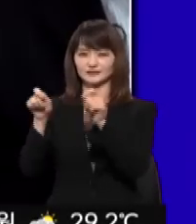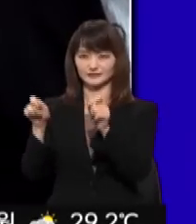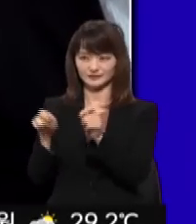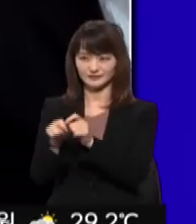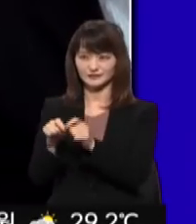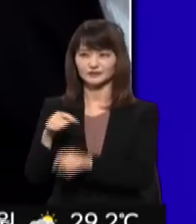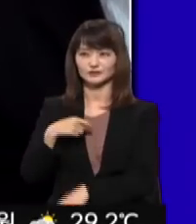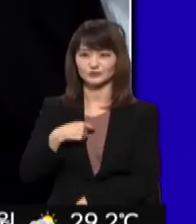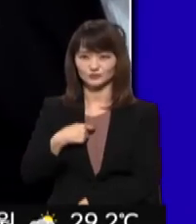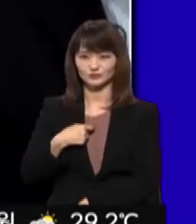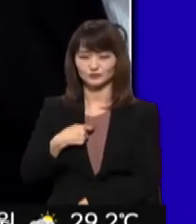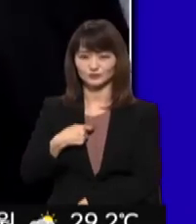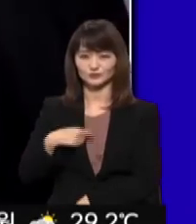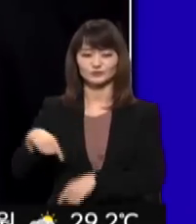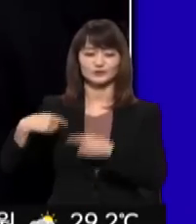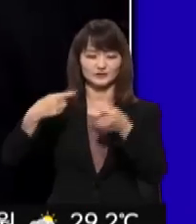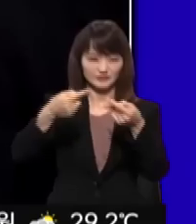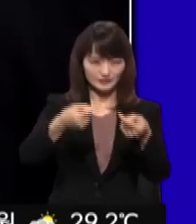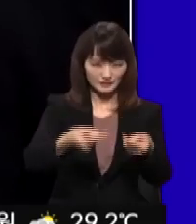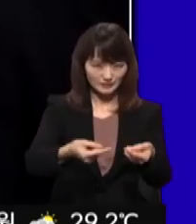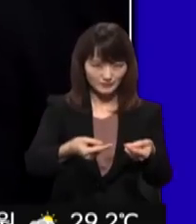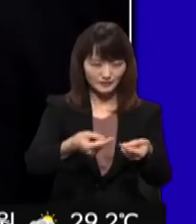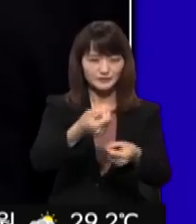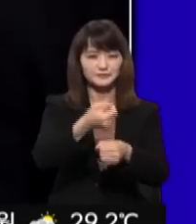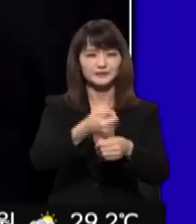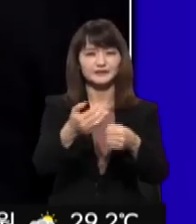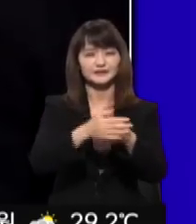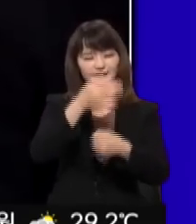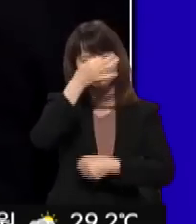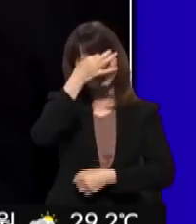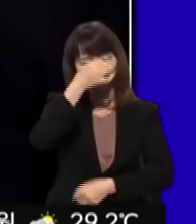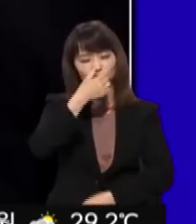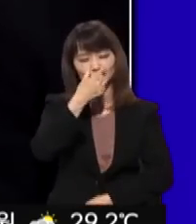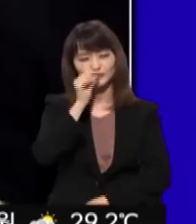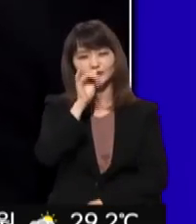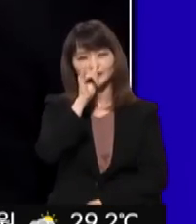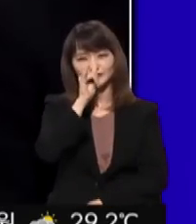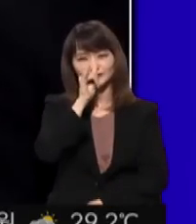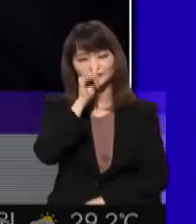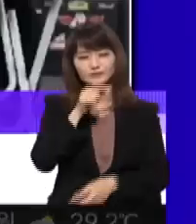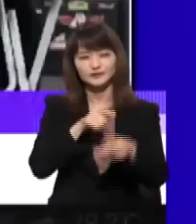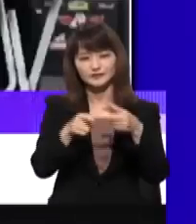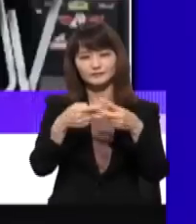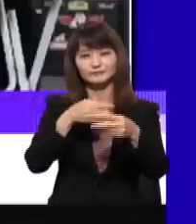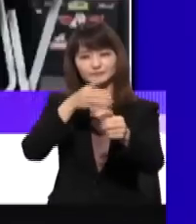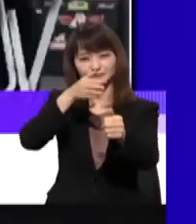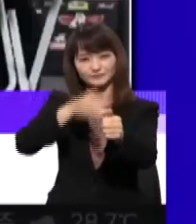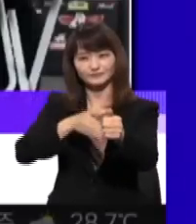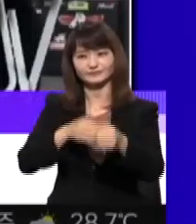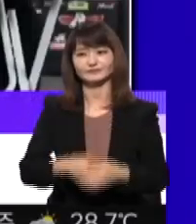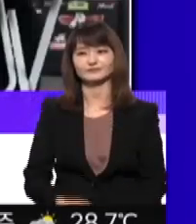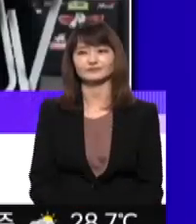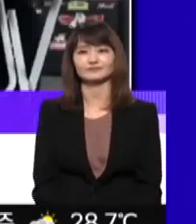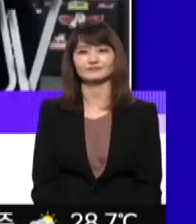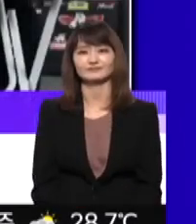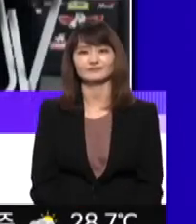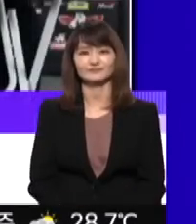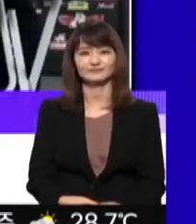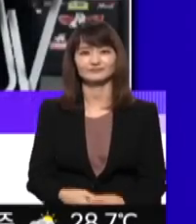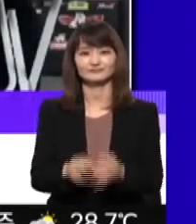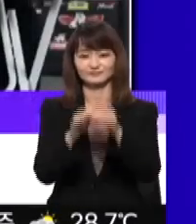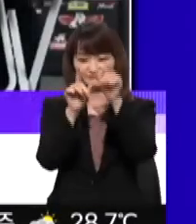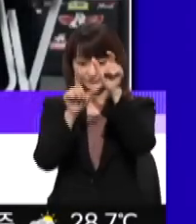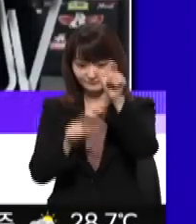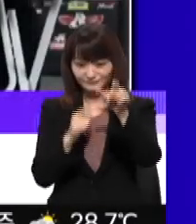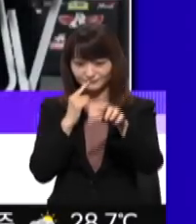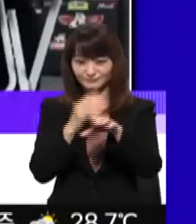또 자체 인력으로 하다 보니까 아무래도 기술적인 부분에 미비한 점이 있었다는 점을 양해에 민주노총이 제작한 거냐 음양이 왜